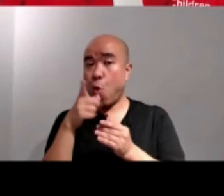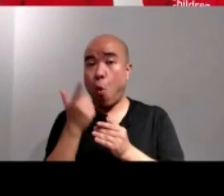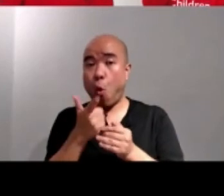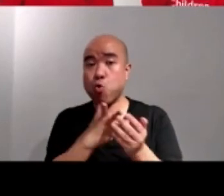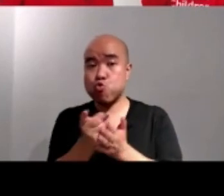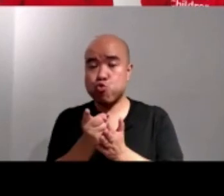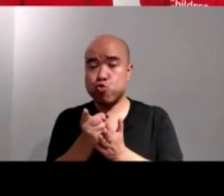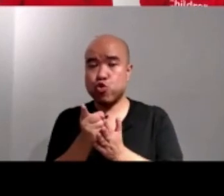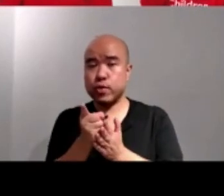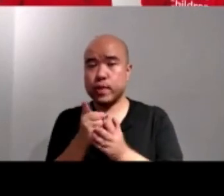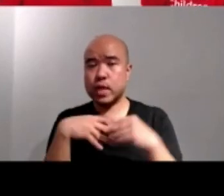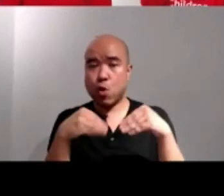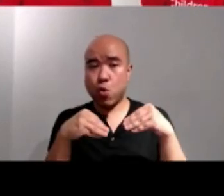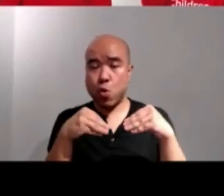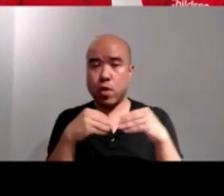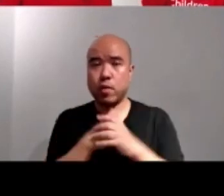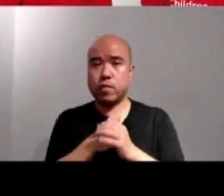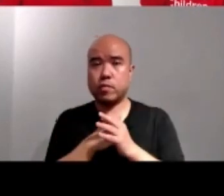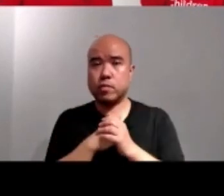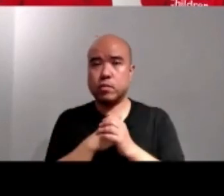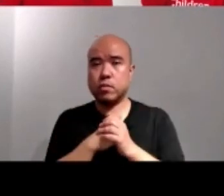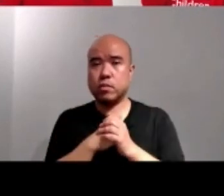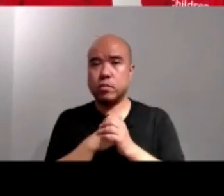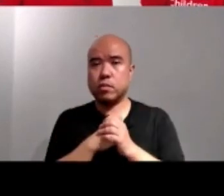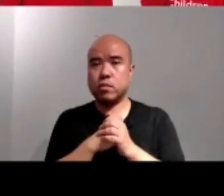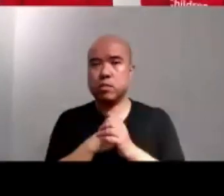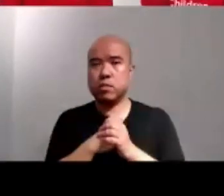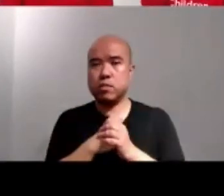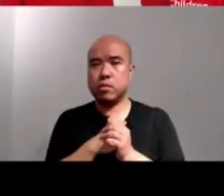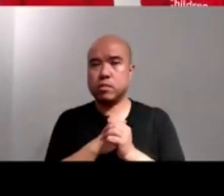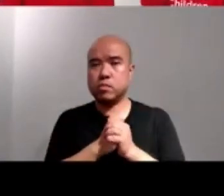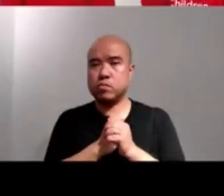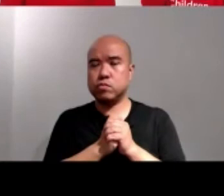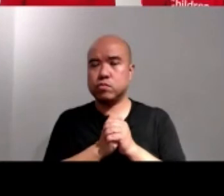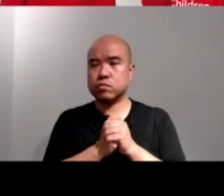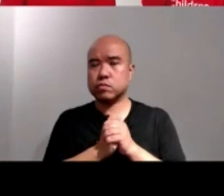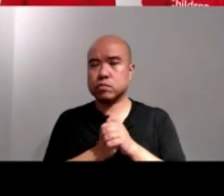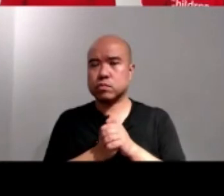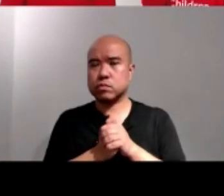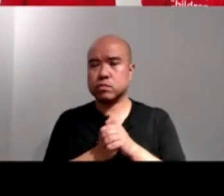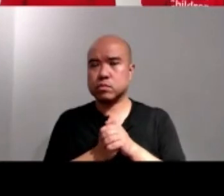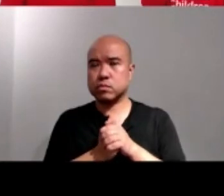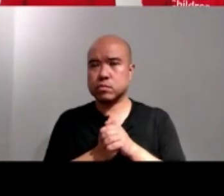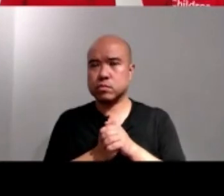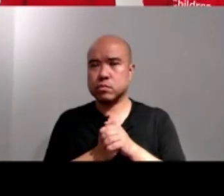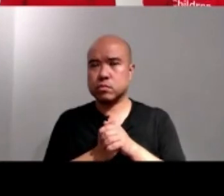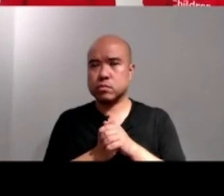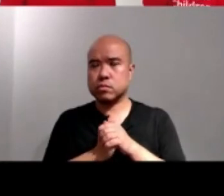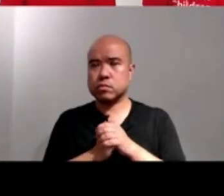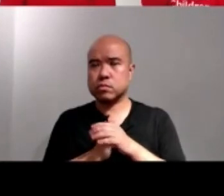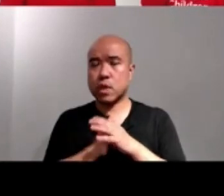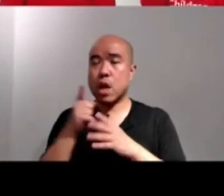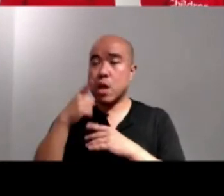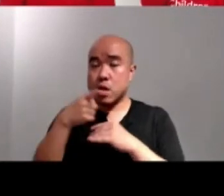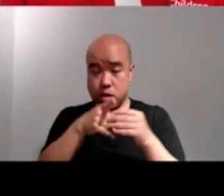個教育嘅作用嘅。咁並且咧，我哋會喺上面就介紹各種嘅求助方式啦，同埋一啲記錄我哋嘅活動。而呢個社交媒體